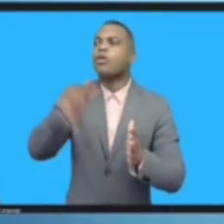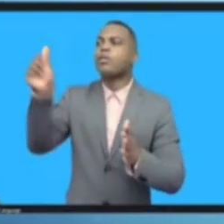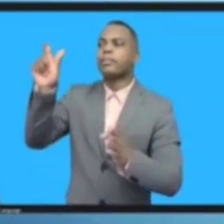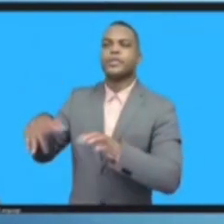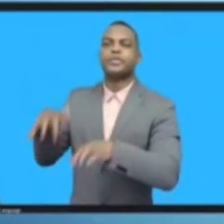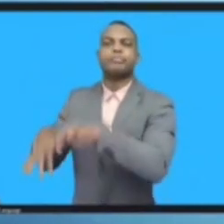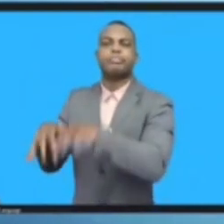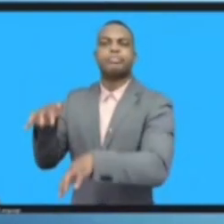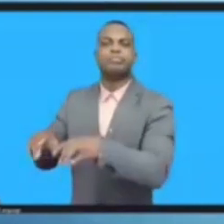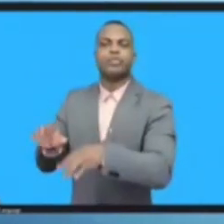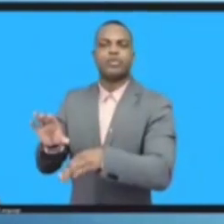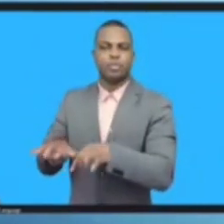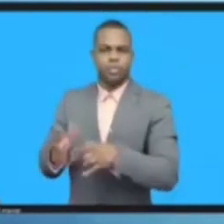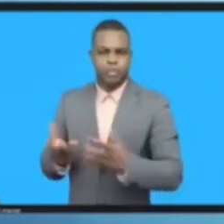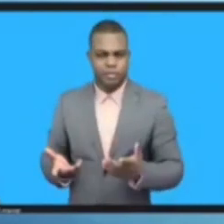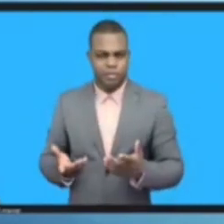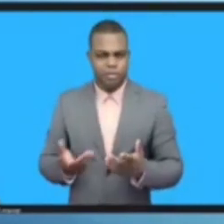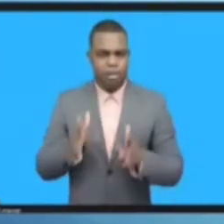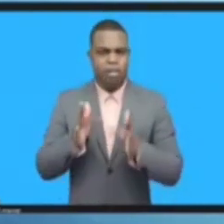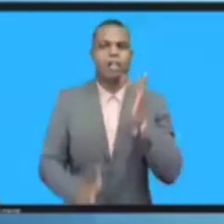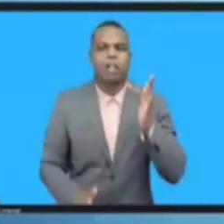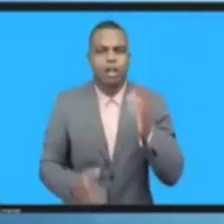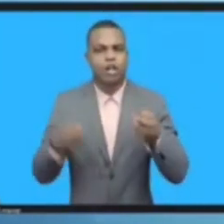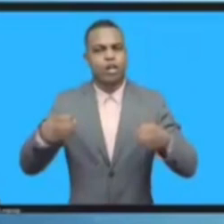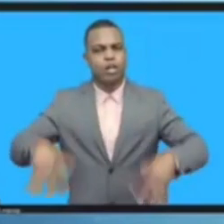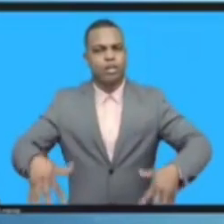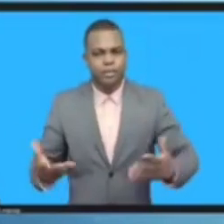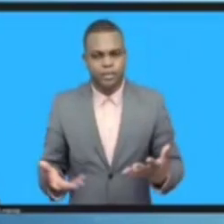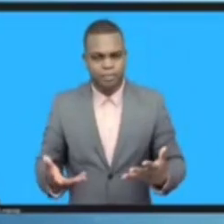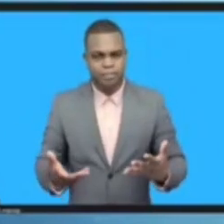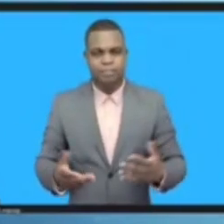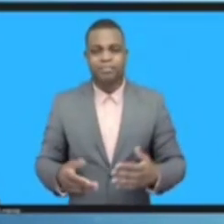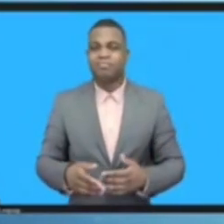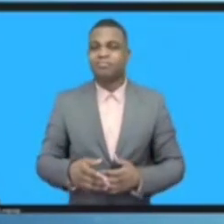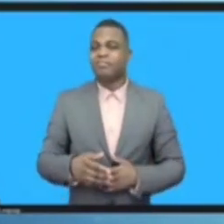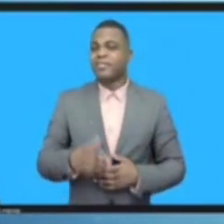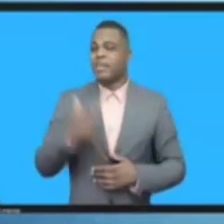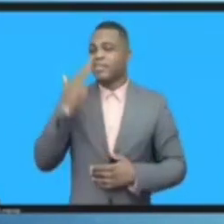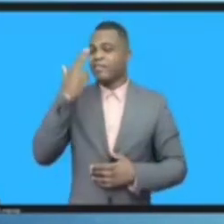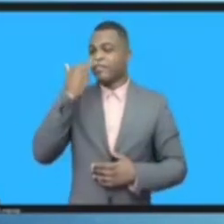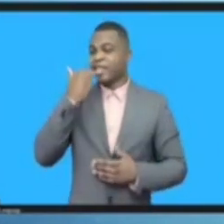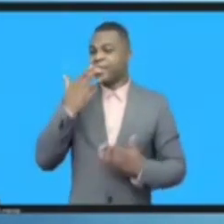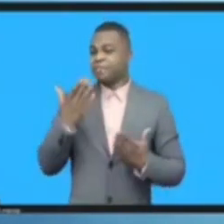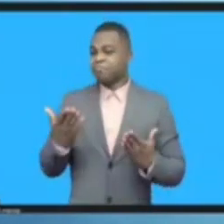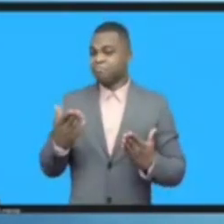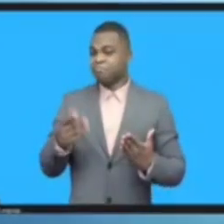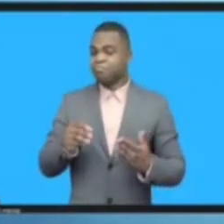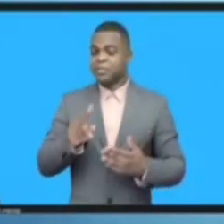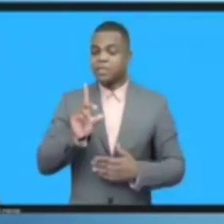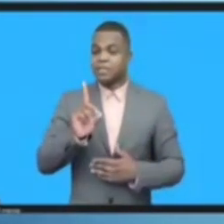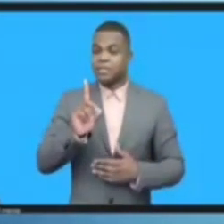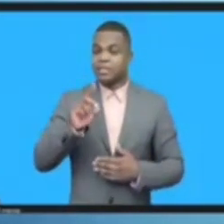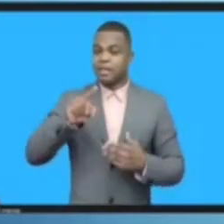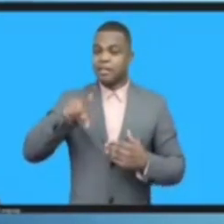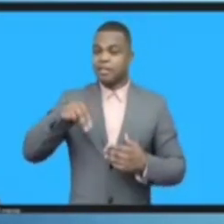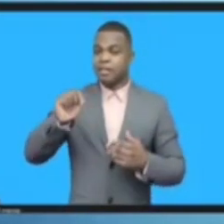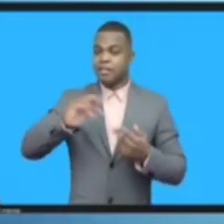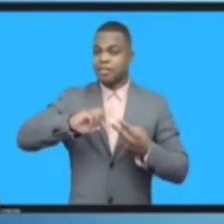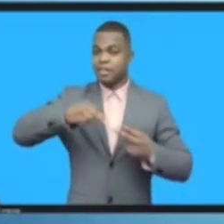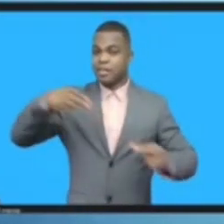de toute une gouvernance sur un modèle multipartite. Des milliards de personnes ont décidé